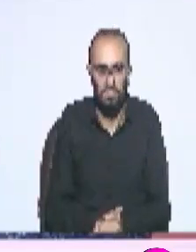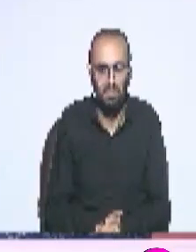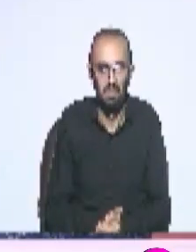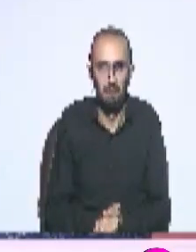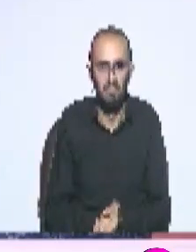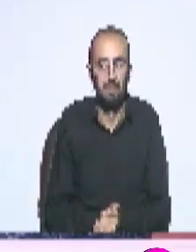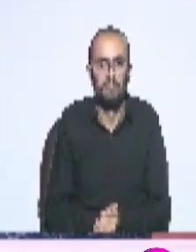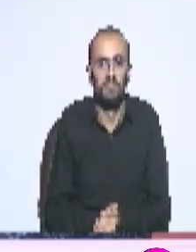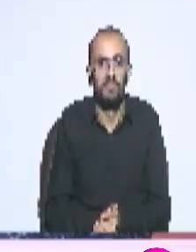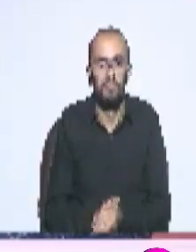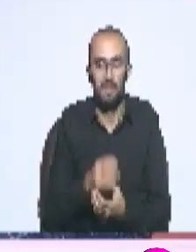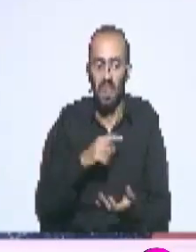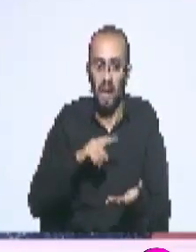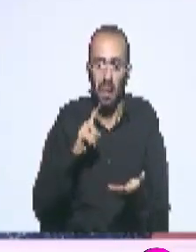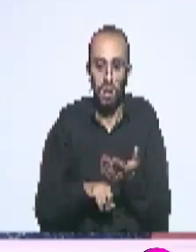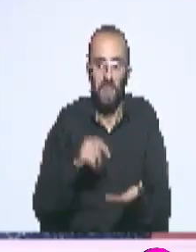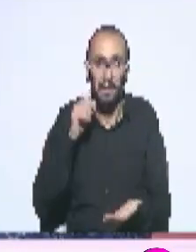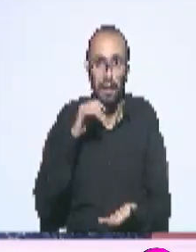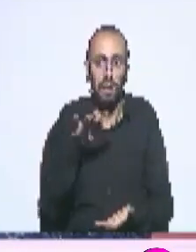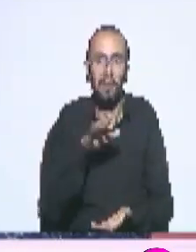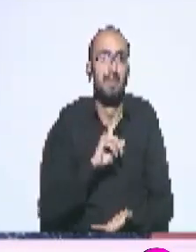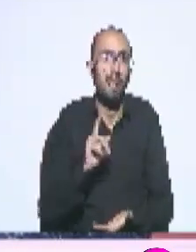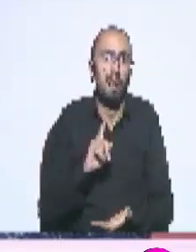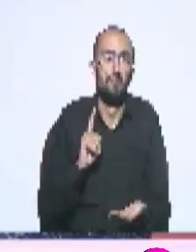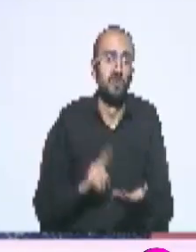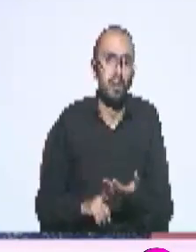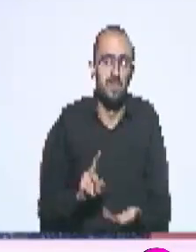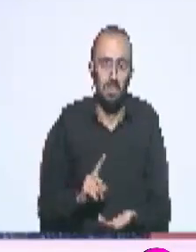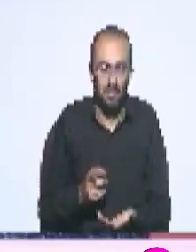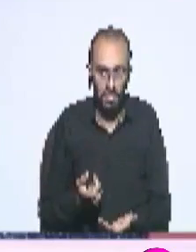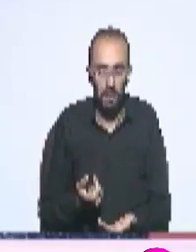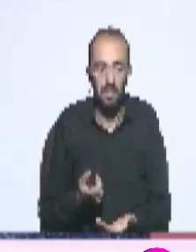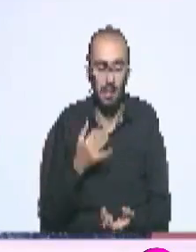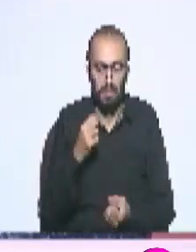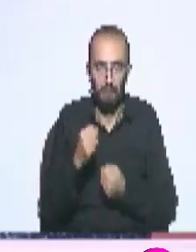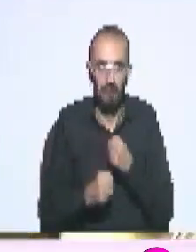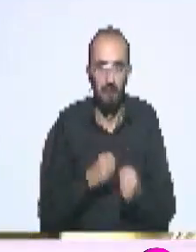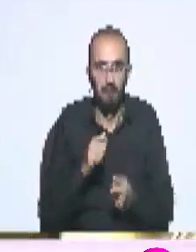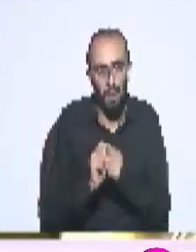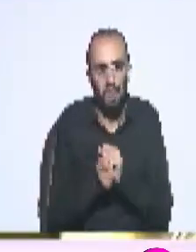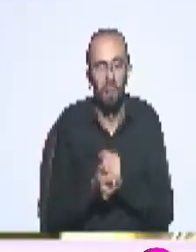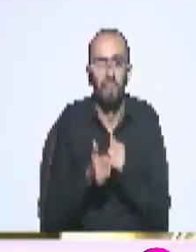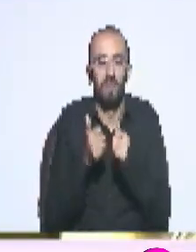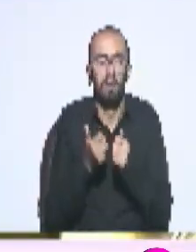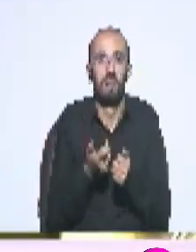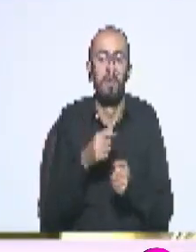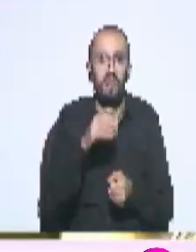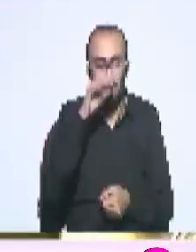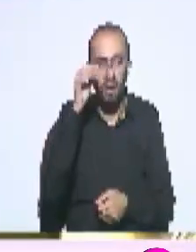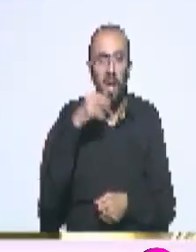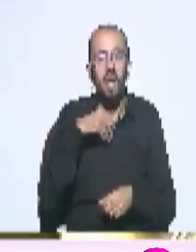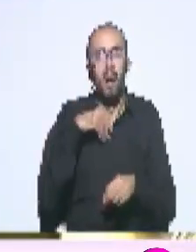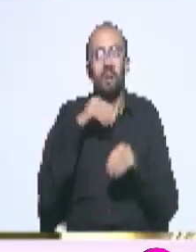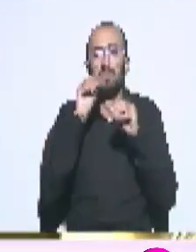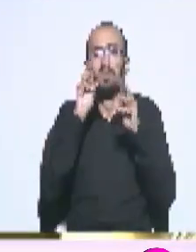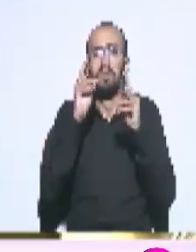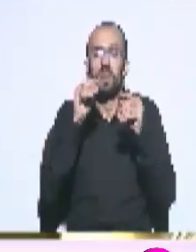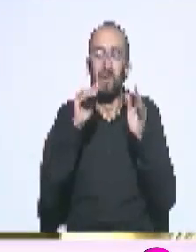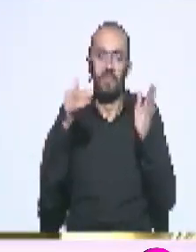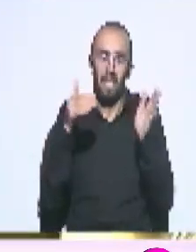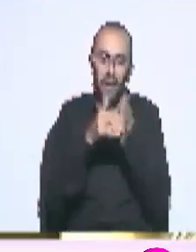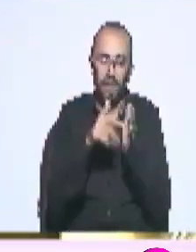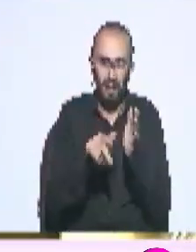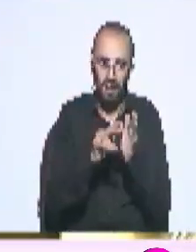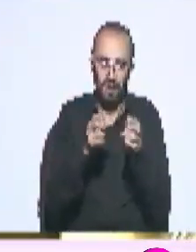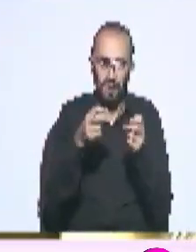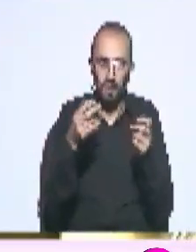اضمن للناس نتائج وهو ده من وجهه نظري اللي بيعمل التغيير ام لو انا بقى عايزه ادي للناس كده نصائح في نهايه الحلقه في بدايه